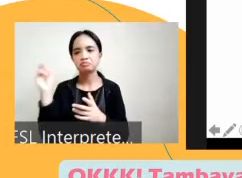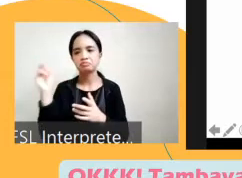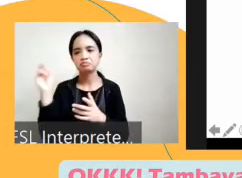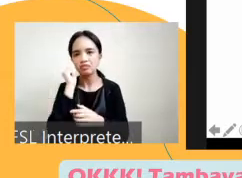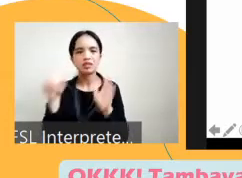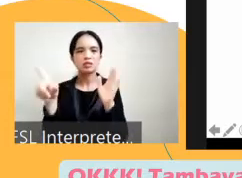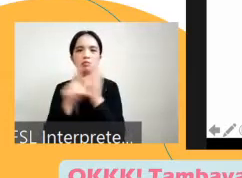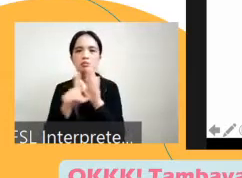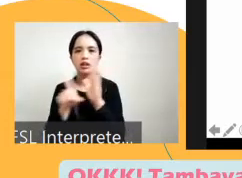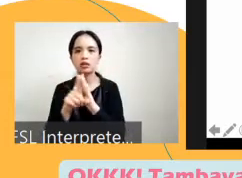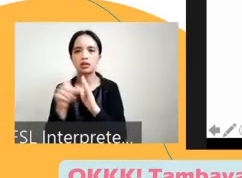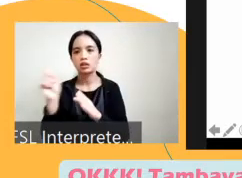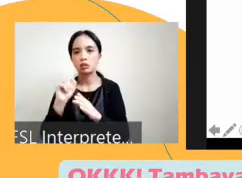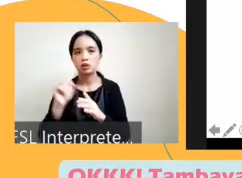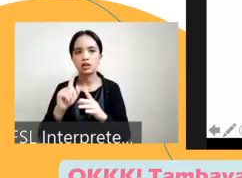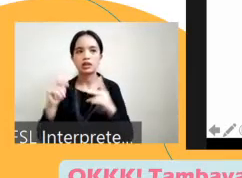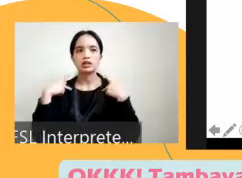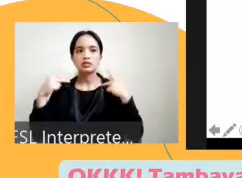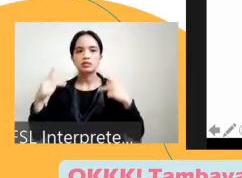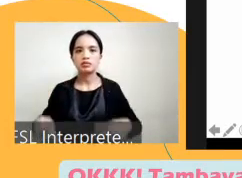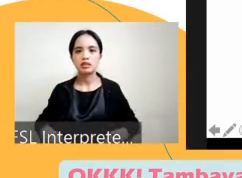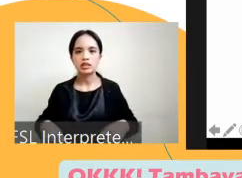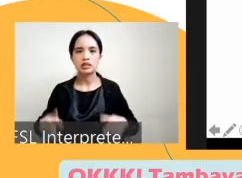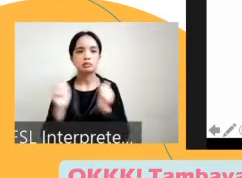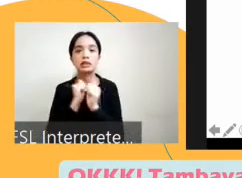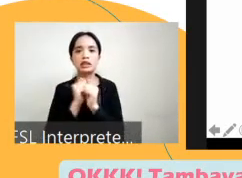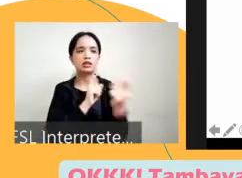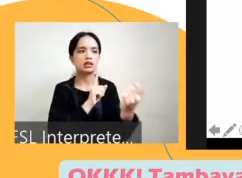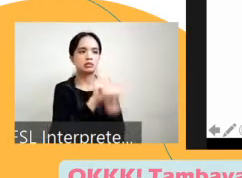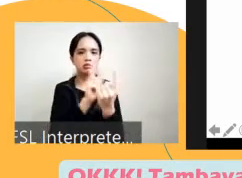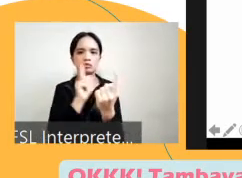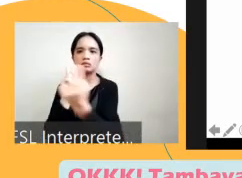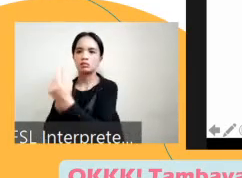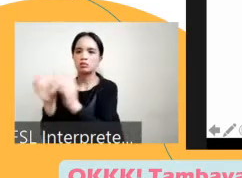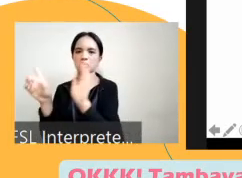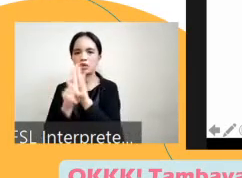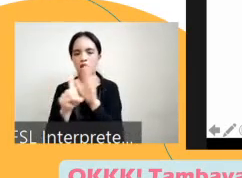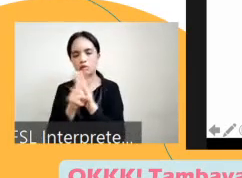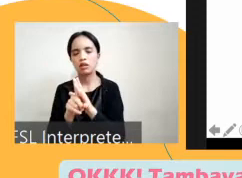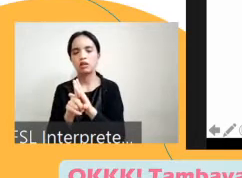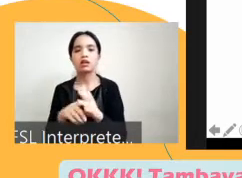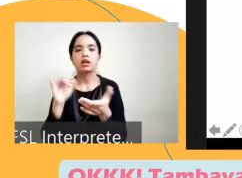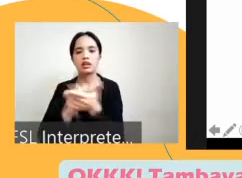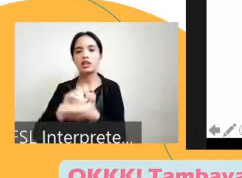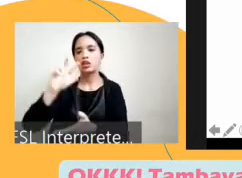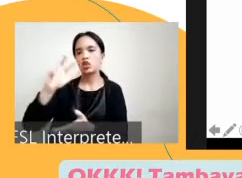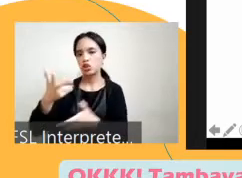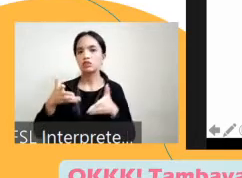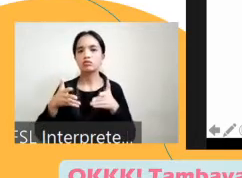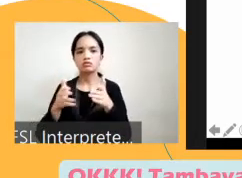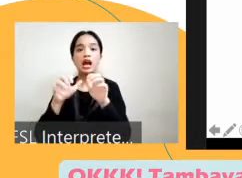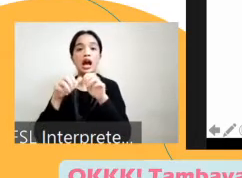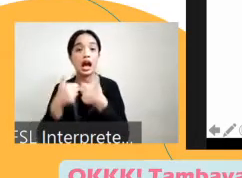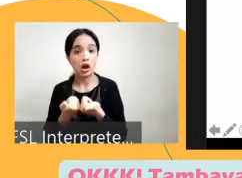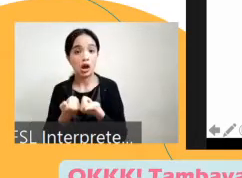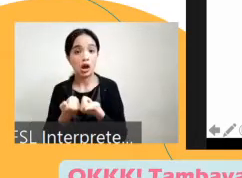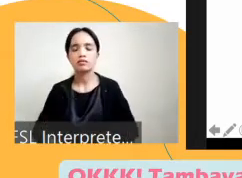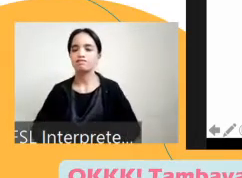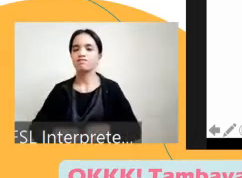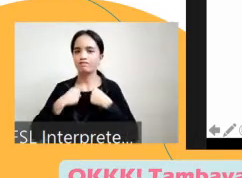yung physical na contact na tinatawag. So yun yung pangatlong paraan ng